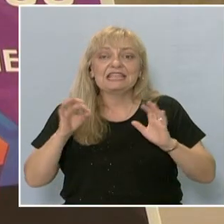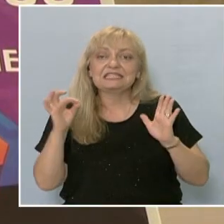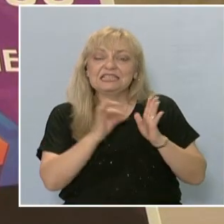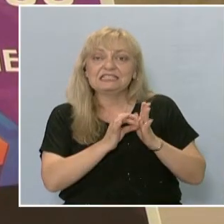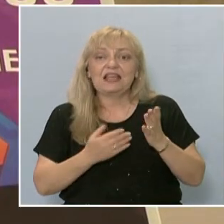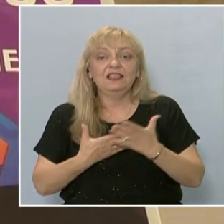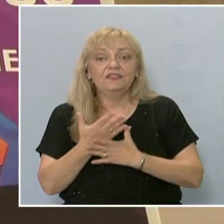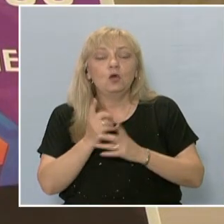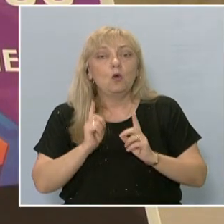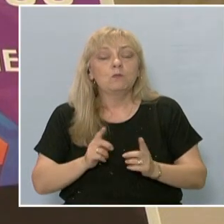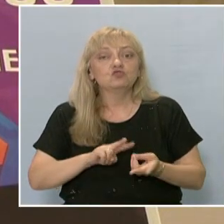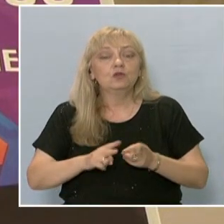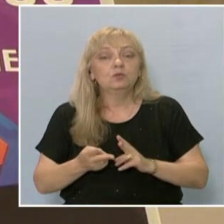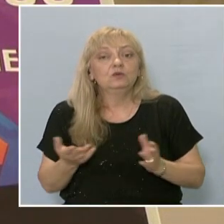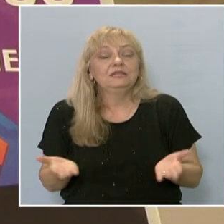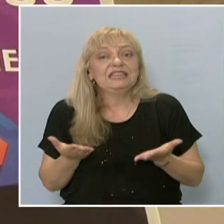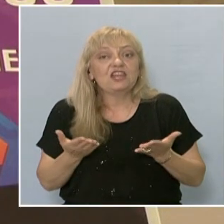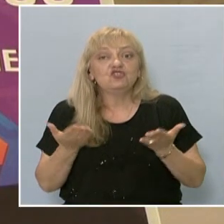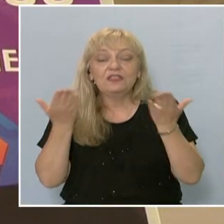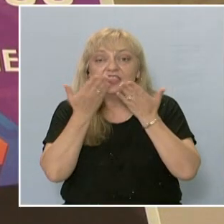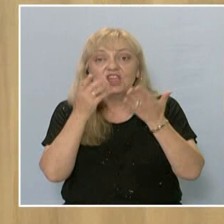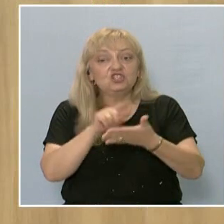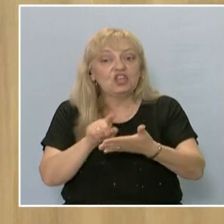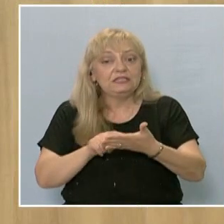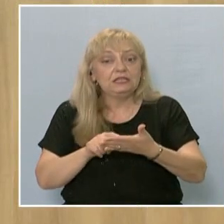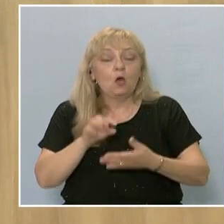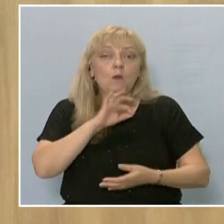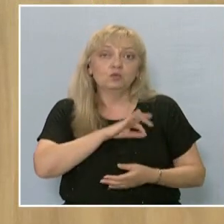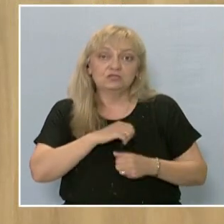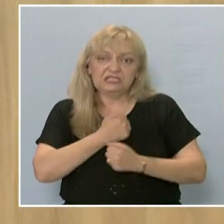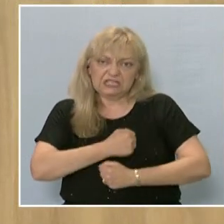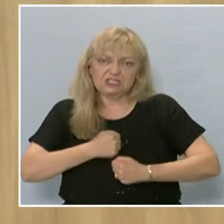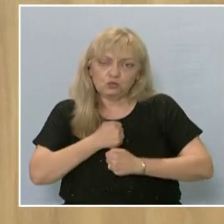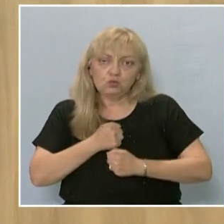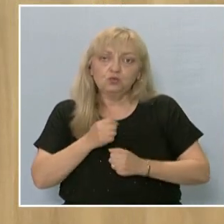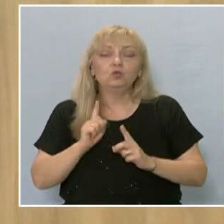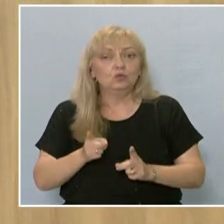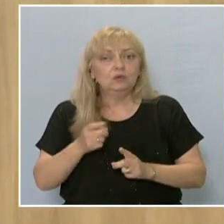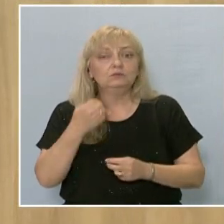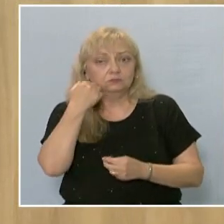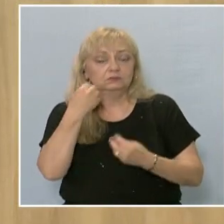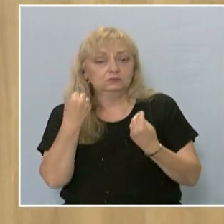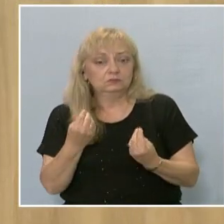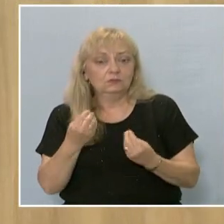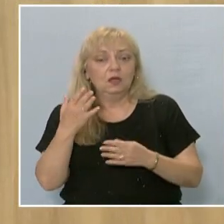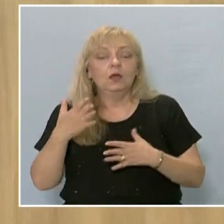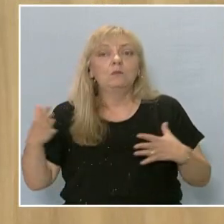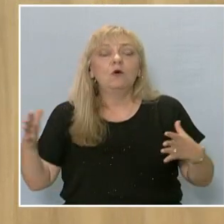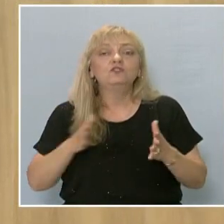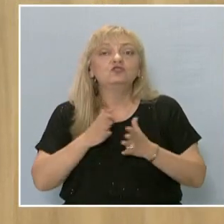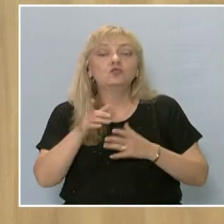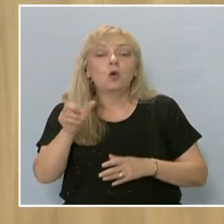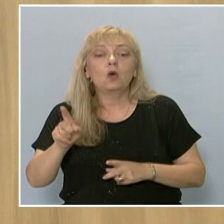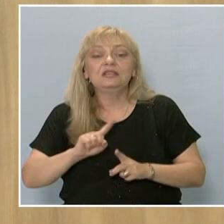може да промени начина на четене постига се трудно но си заслужава повечето хора от нашите изследвания последните 13 години не